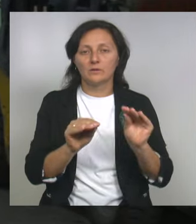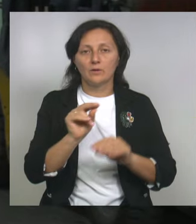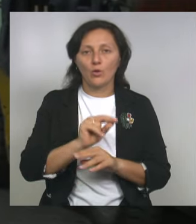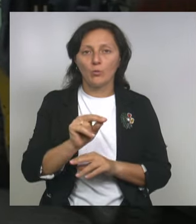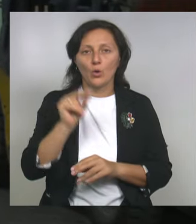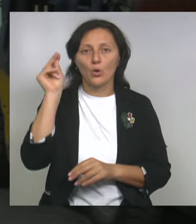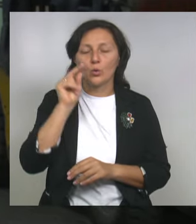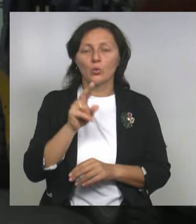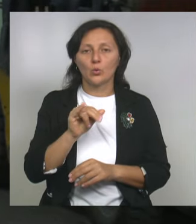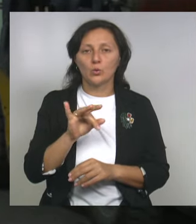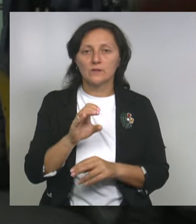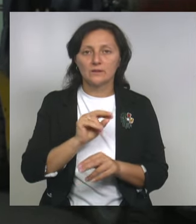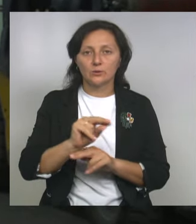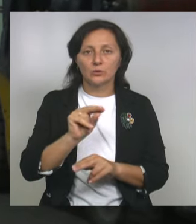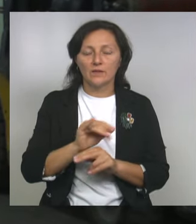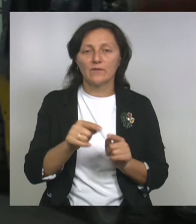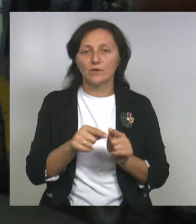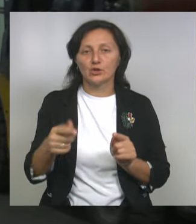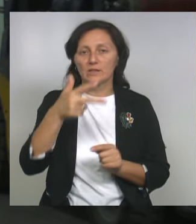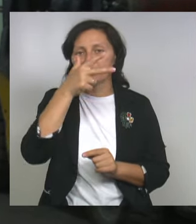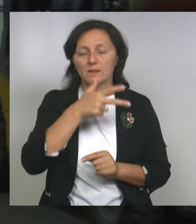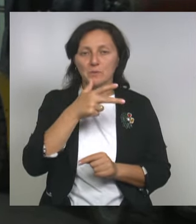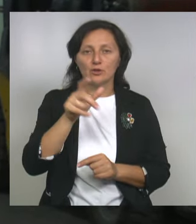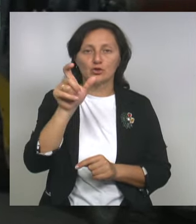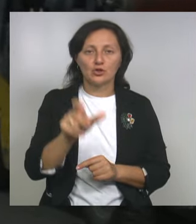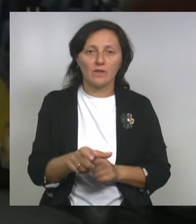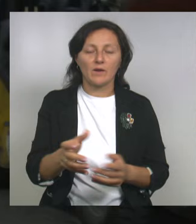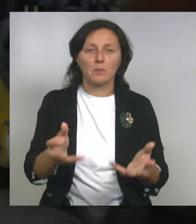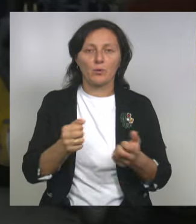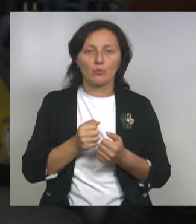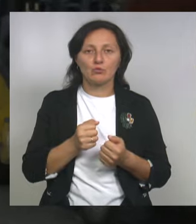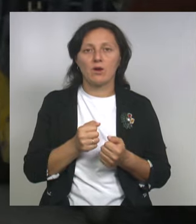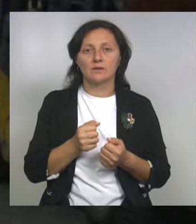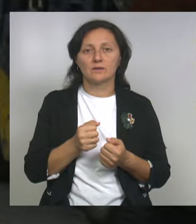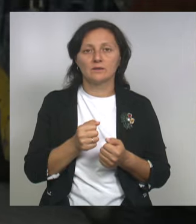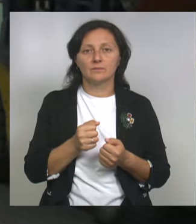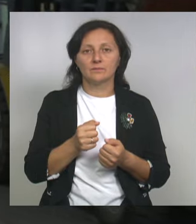на площадке, и в течение 3 месяцев человек получается